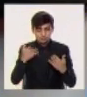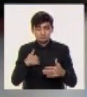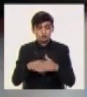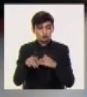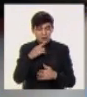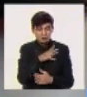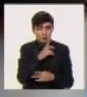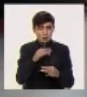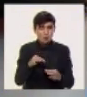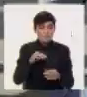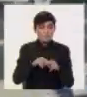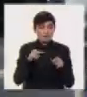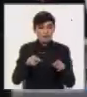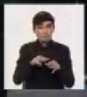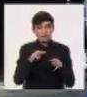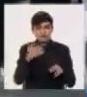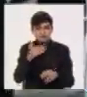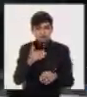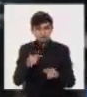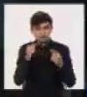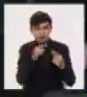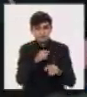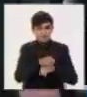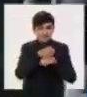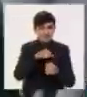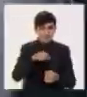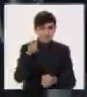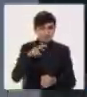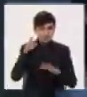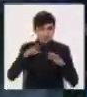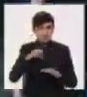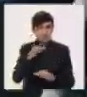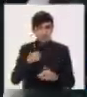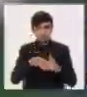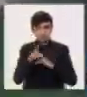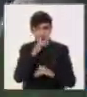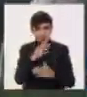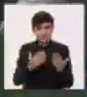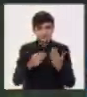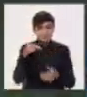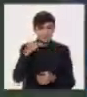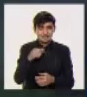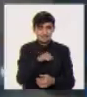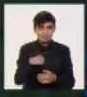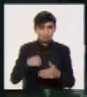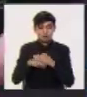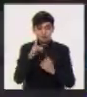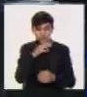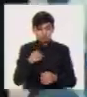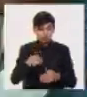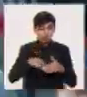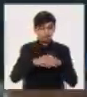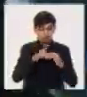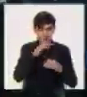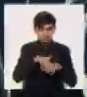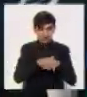этого сторонники премьер-министра Жапарова вышли на митинг в Бишкеке и заявили, что не уйдут, пока президент не подаст в отставку.